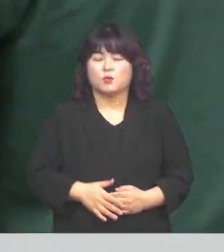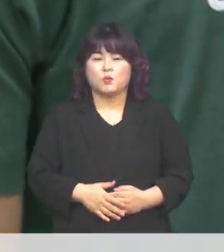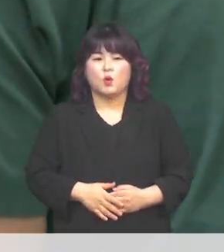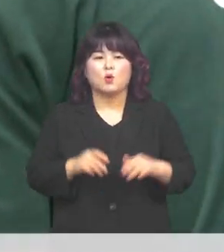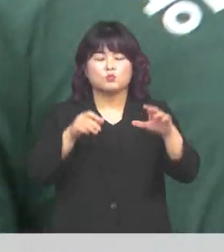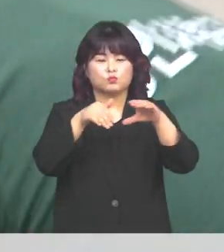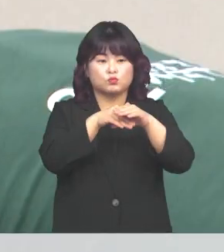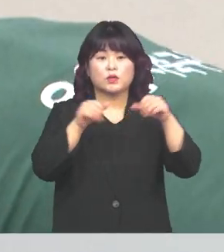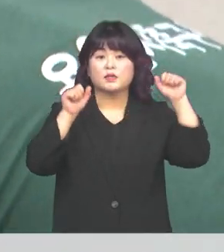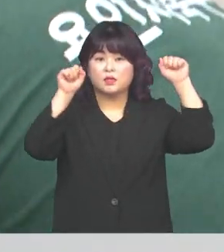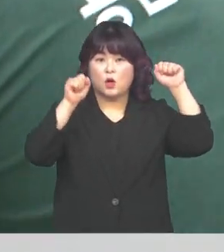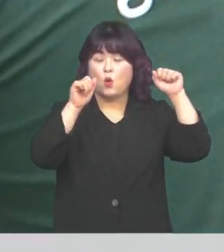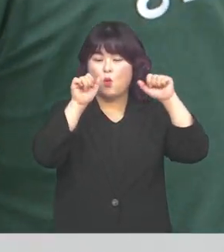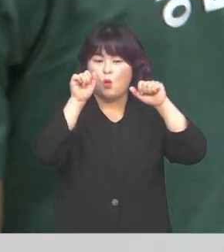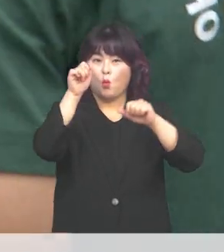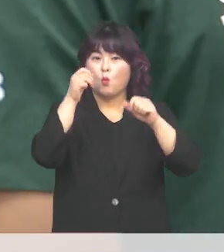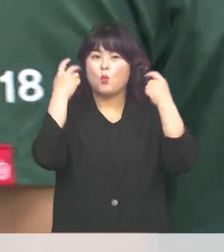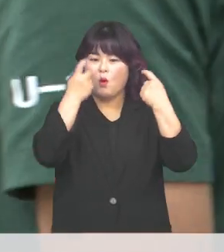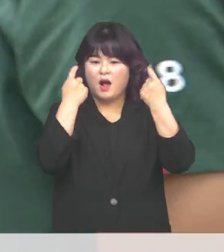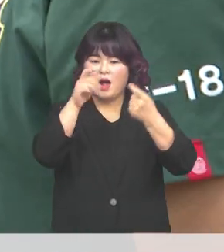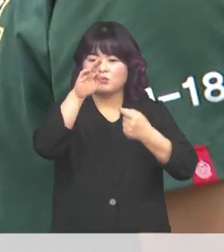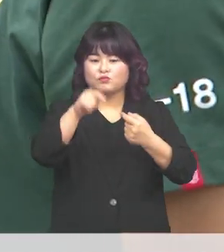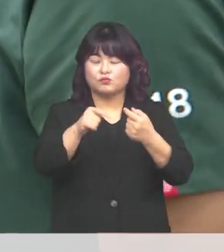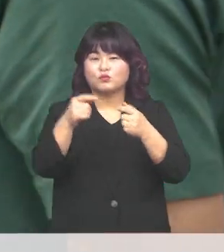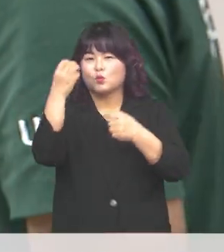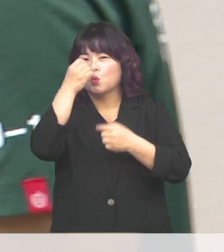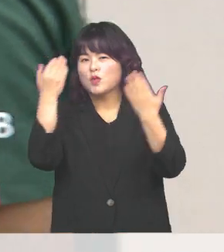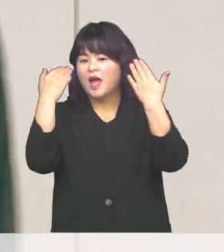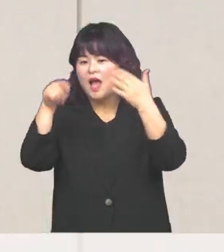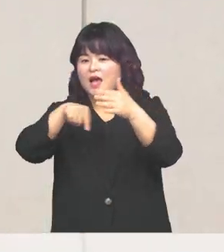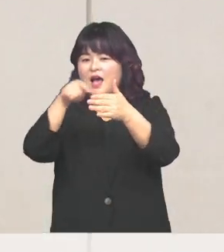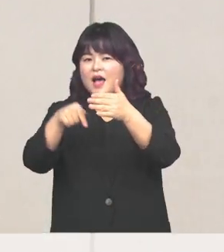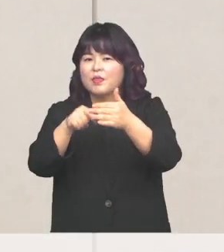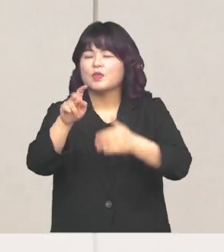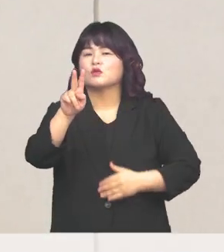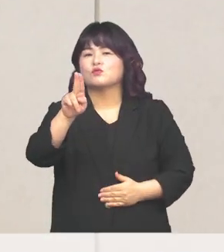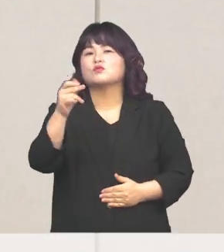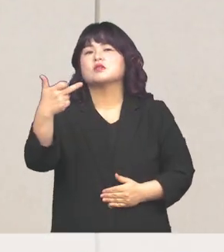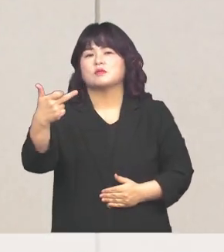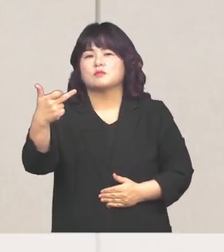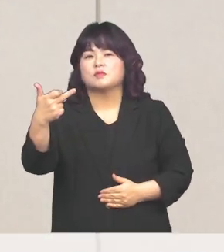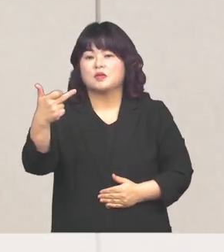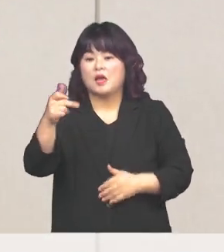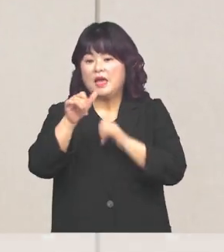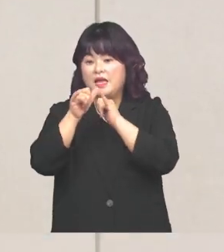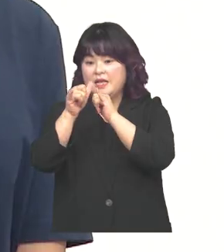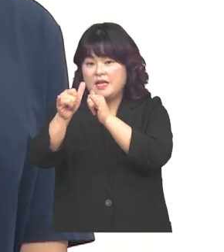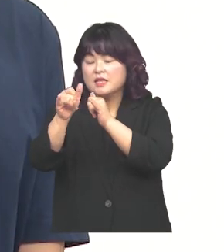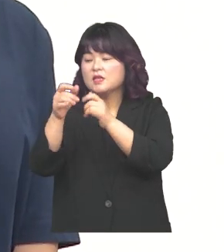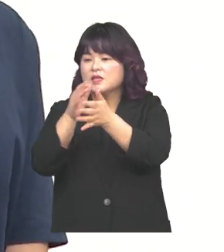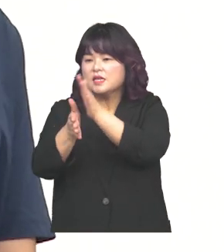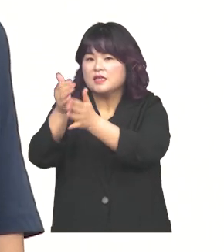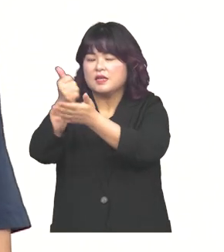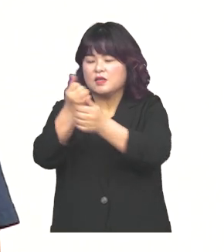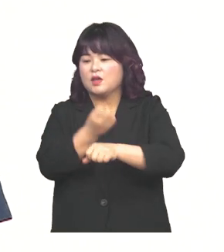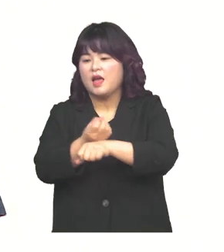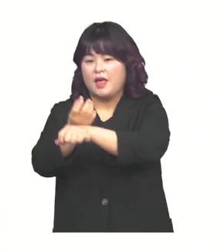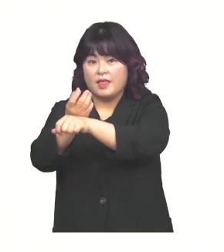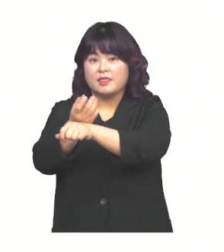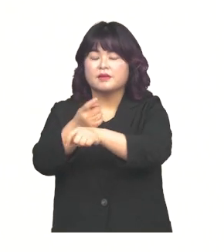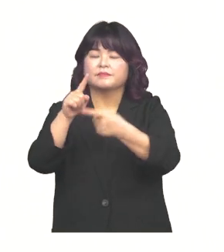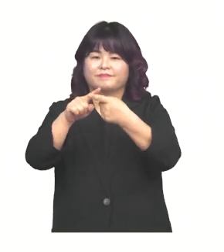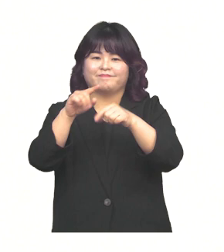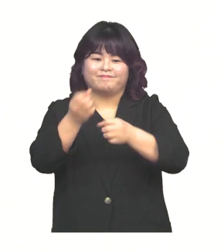2025문 하체육관광부 장관기 고등학교 U17 유스컵 우승컵 복납식을 개최했습니다.